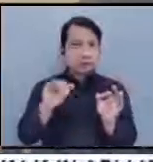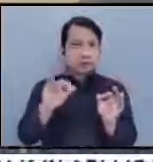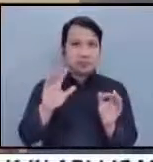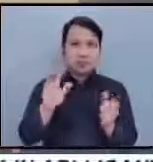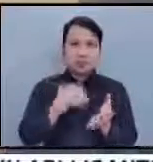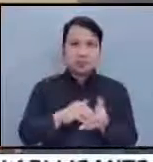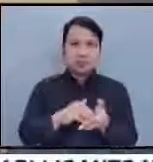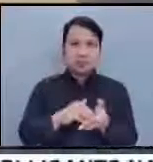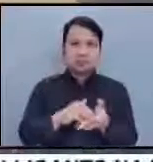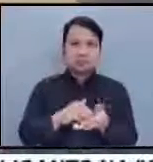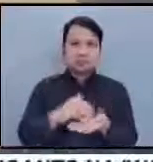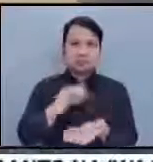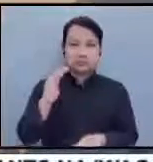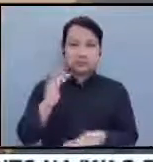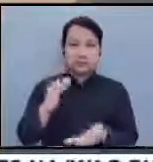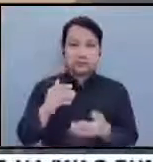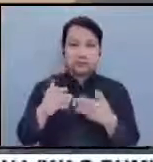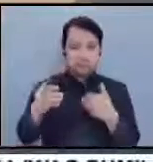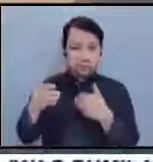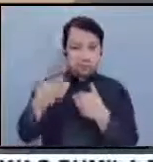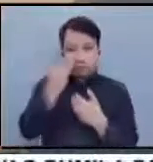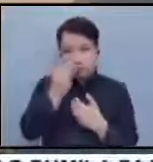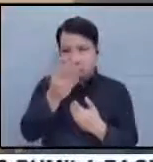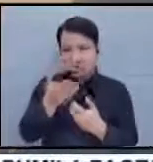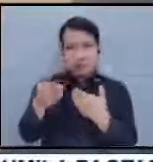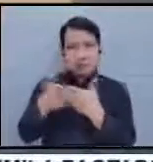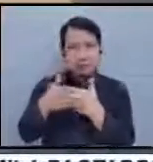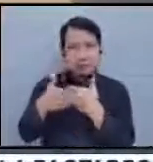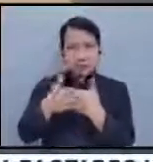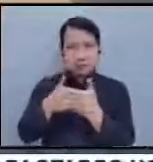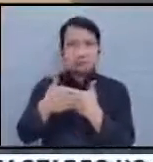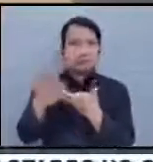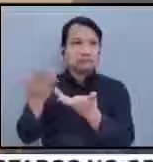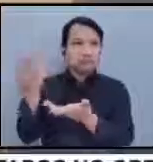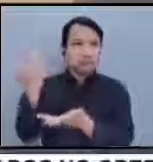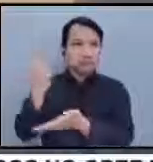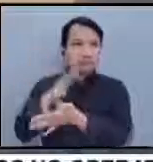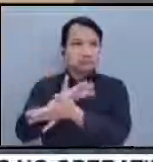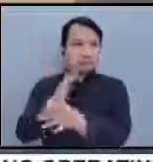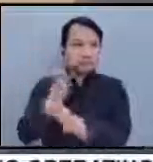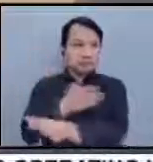lang sa pre-pandemic level. Pero ito po ay muling bumaba at around